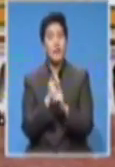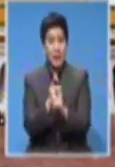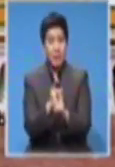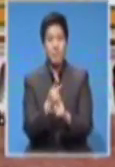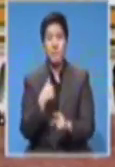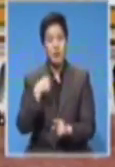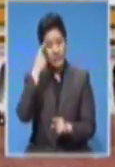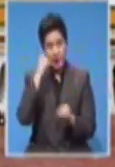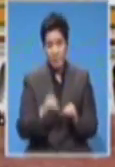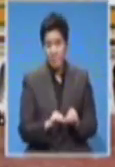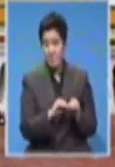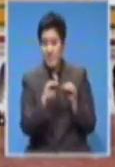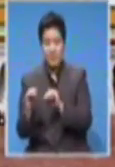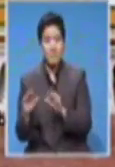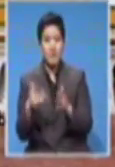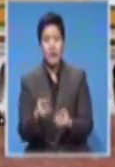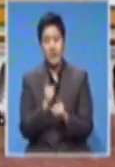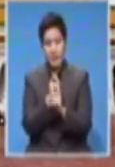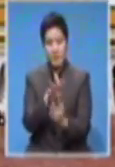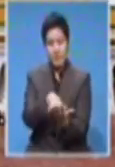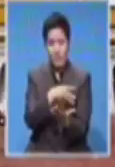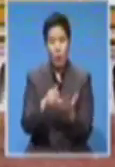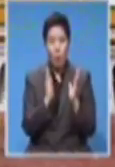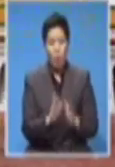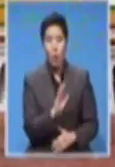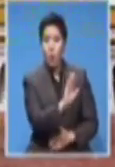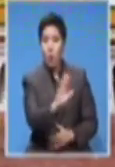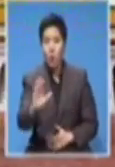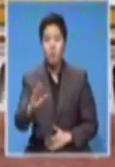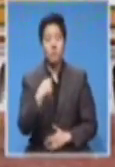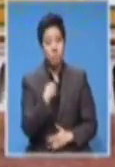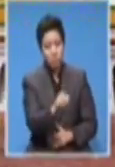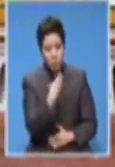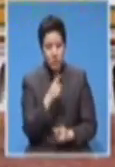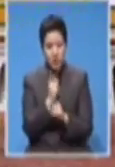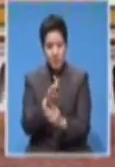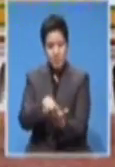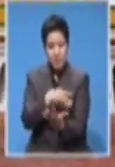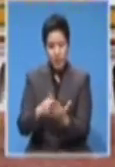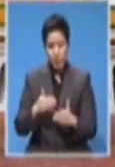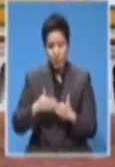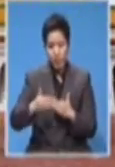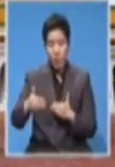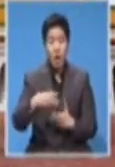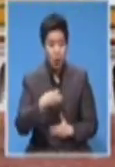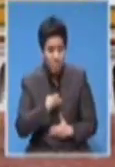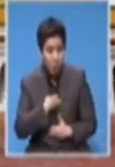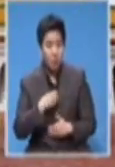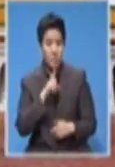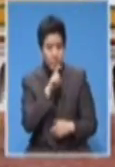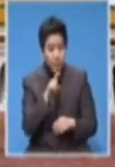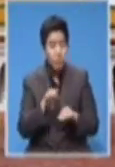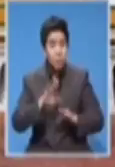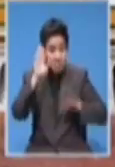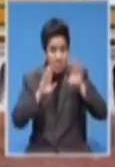ยเป็นคนเลื่อนรถแมพเพราะนั้นรถแมพจะถูกกำหนดโดยประชาชนโดยสถานการณ์นะไม่ว่าจะเรื่องการทำประชาติหรือการแก้ไขรัฐมนูลชั่วคราวให้ท